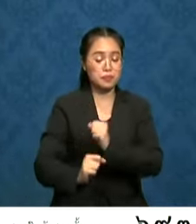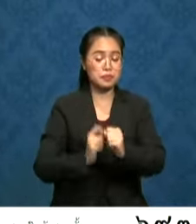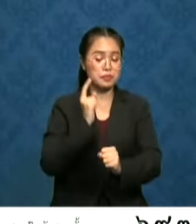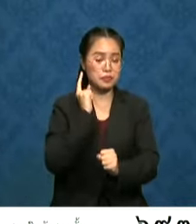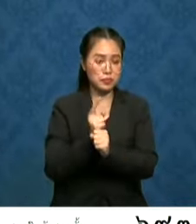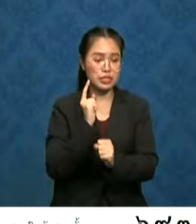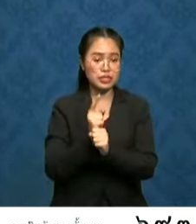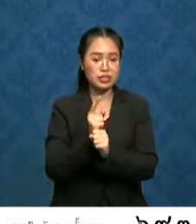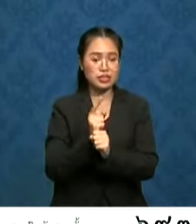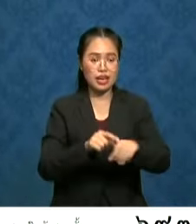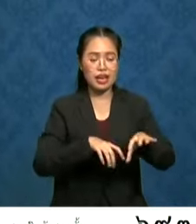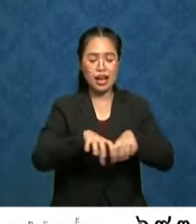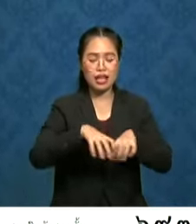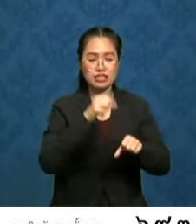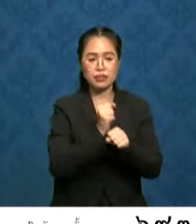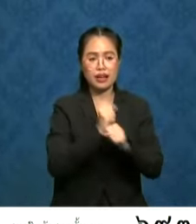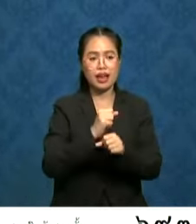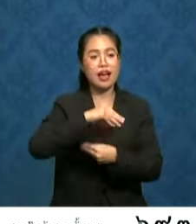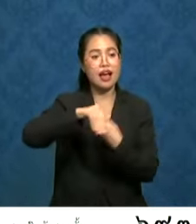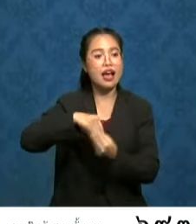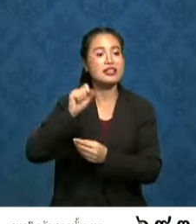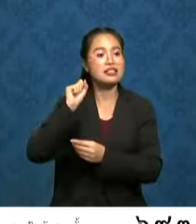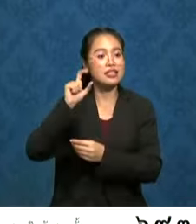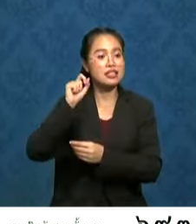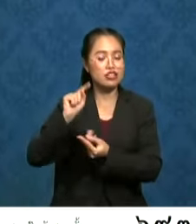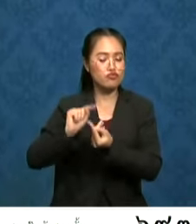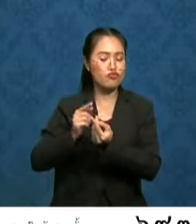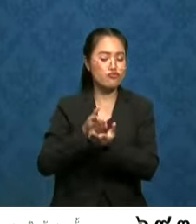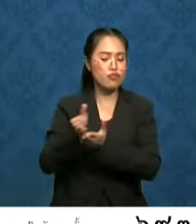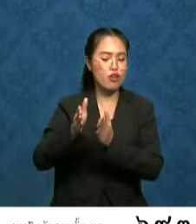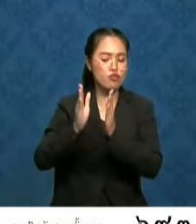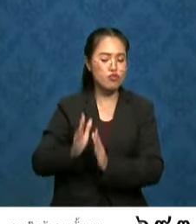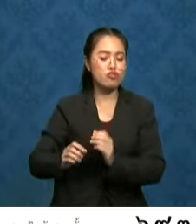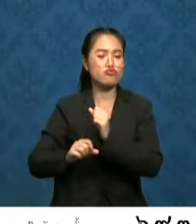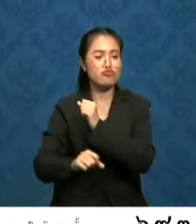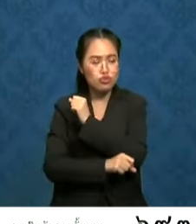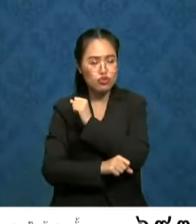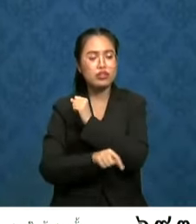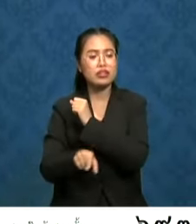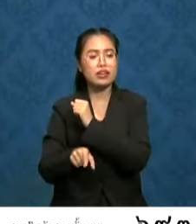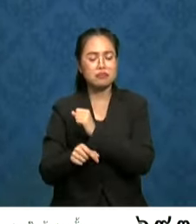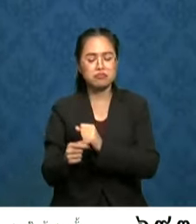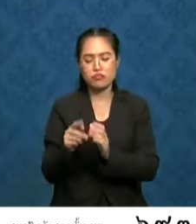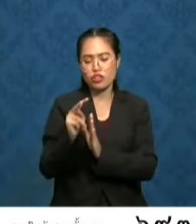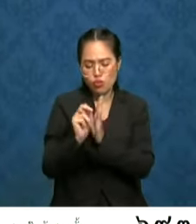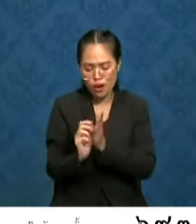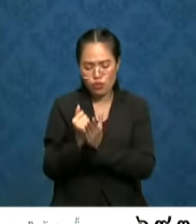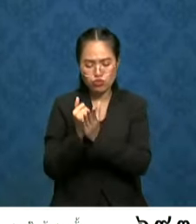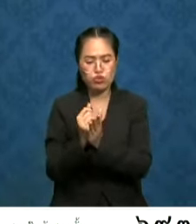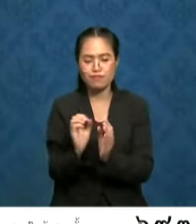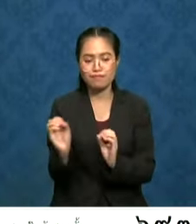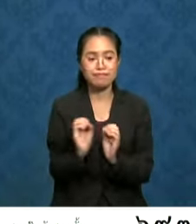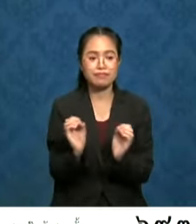มาตมาตรการที่จะกระตุ้นเศรษฐกิจไปให้ถึงรากหญ้าที่กำลังซื้อตกแล้วตกอีกเนี่ยมันไม่มีนโยบายอะไรออกมา